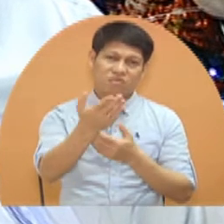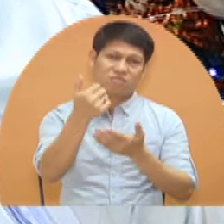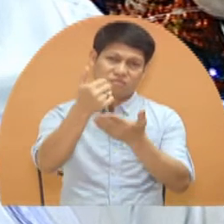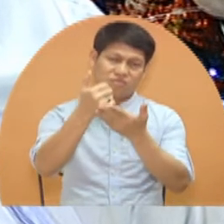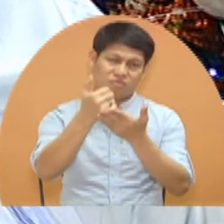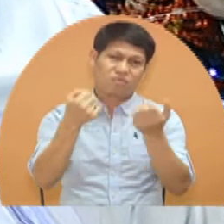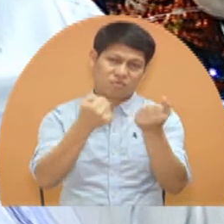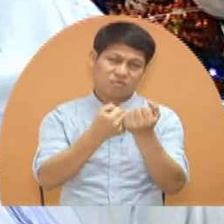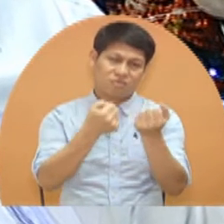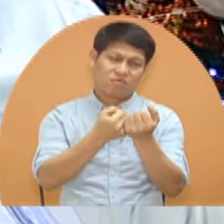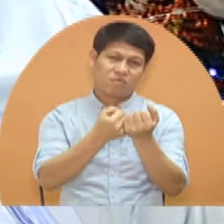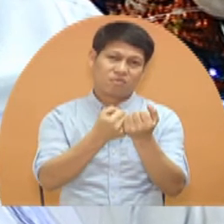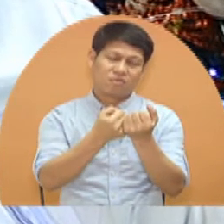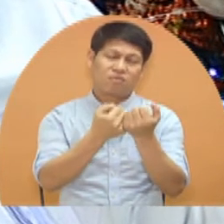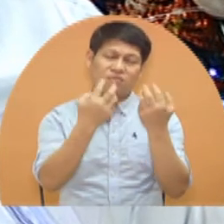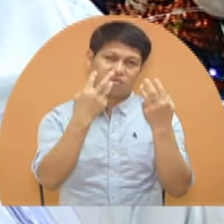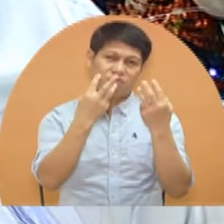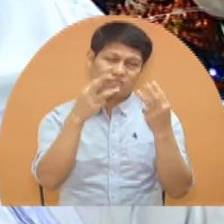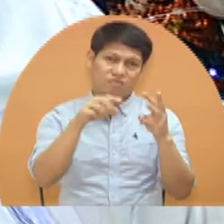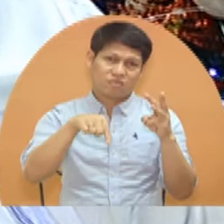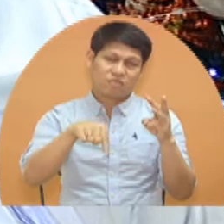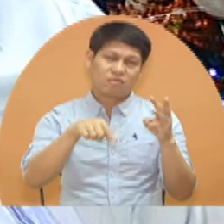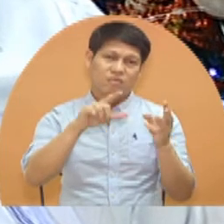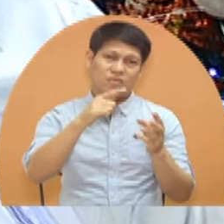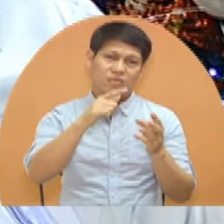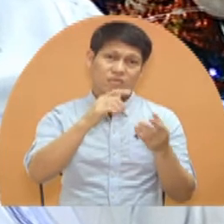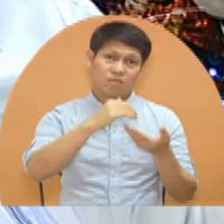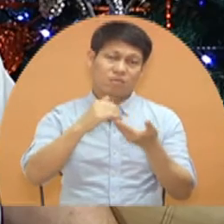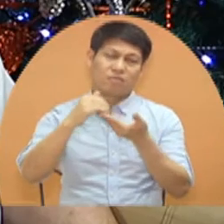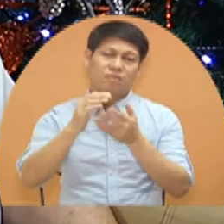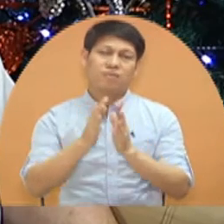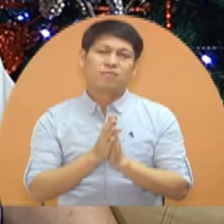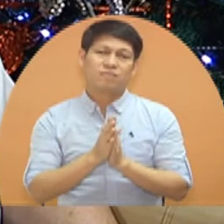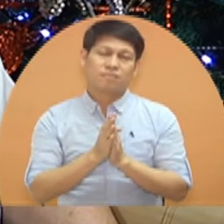aming mga manonood at taga-suporta.